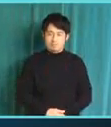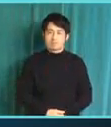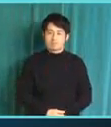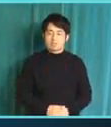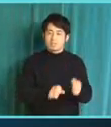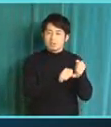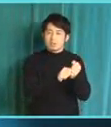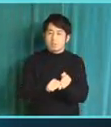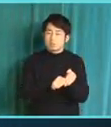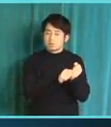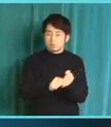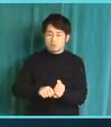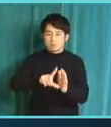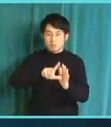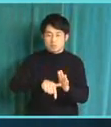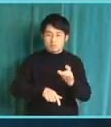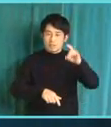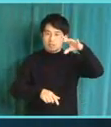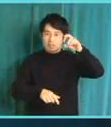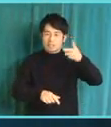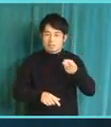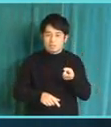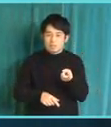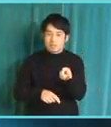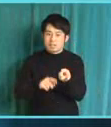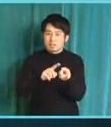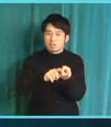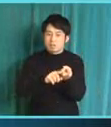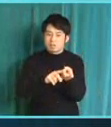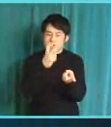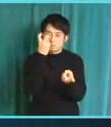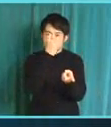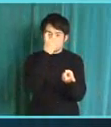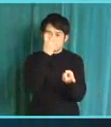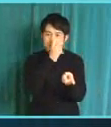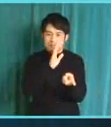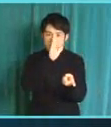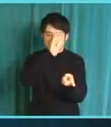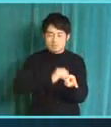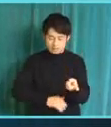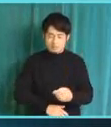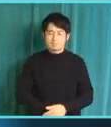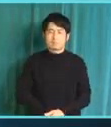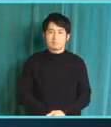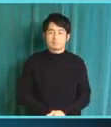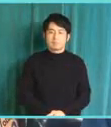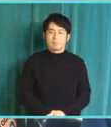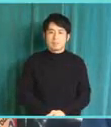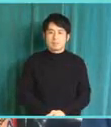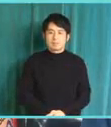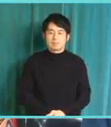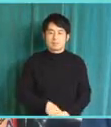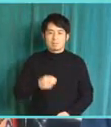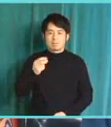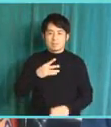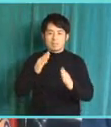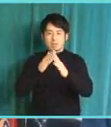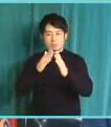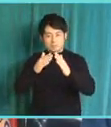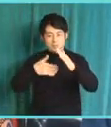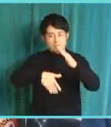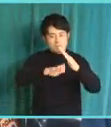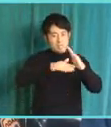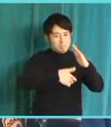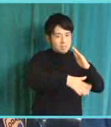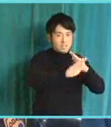大掃除の際に、コンセント周りを確認していただいて、そういったことも火災予防の一環につながると思います。はい、また、外出する機会も多く